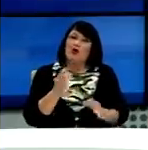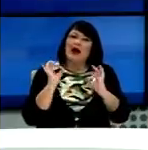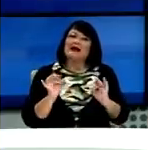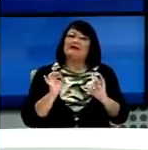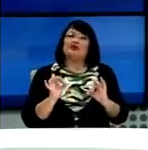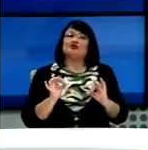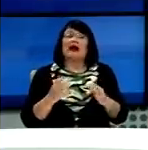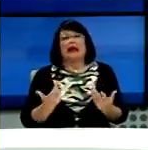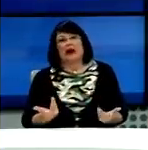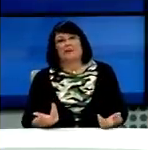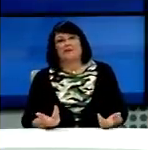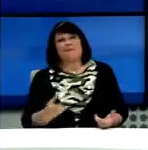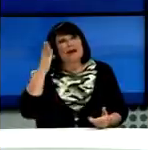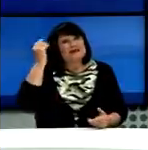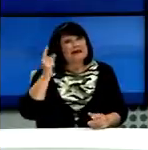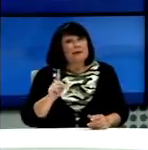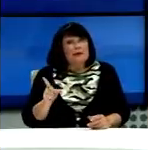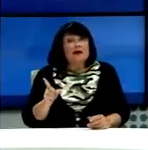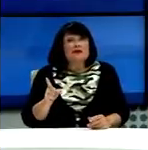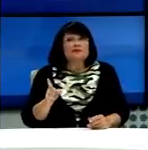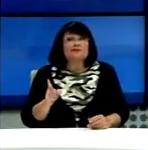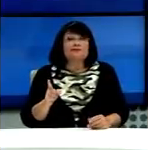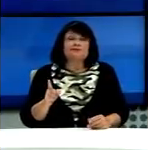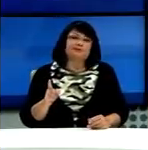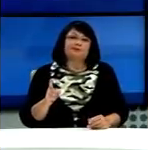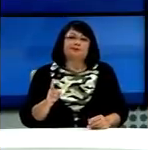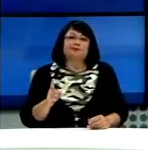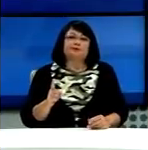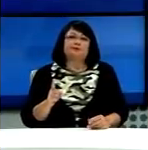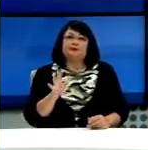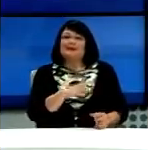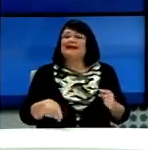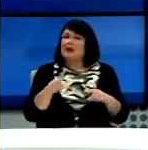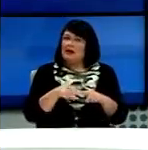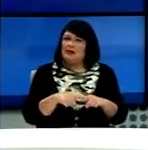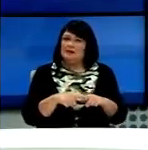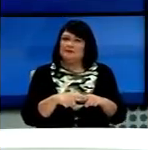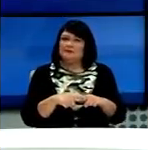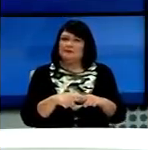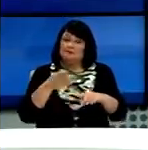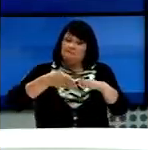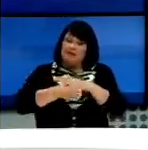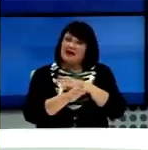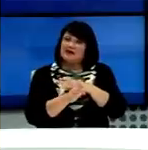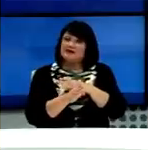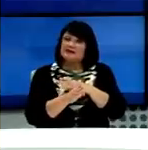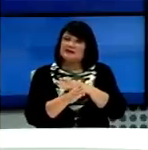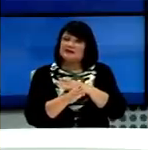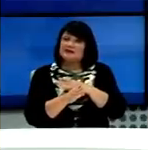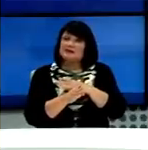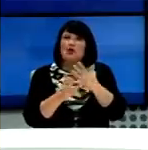επισταμένως σε αυτά, αλλά ας μην ξεχνάμε ότι η χώρα πέρασε σχεδόν